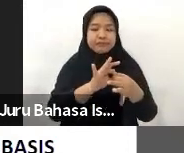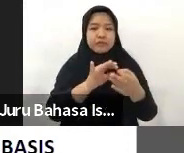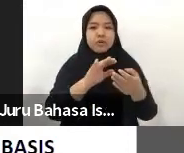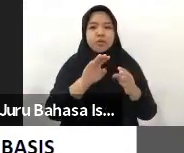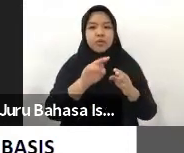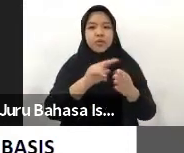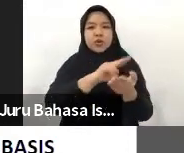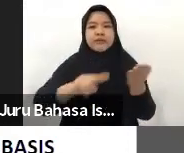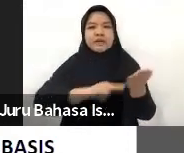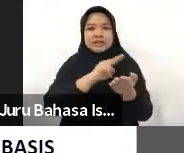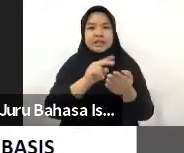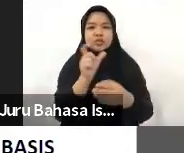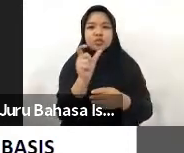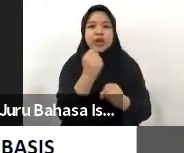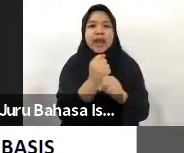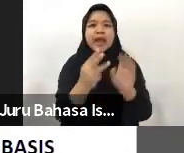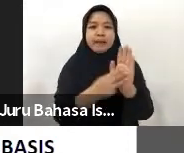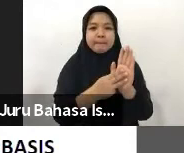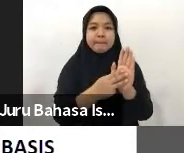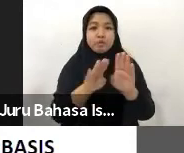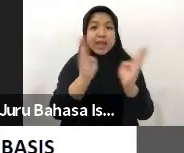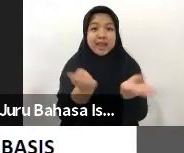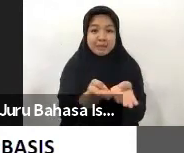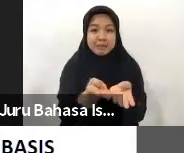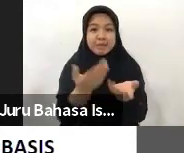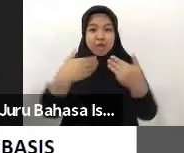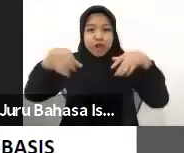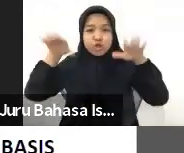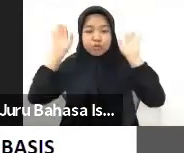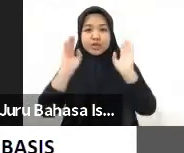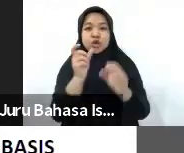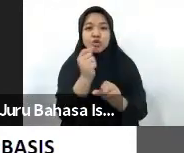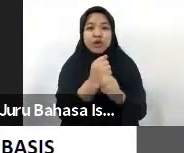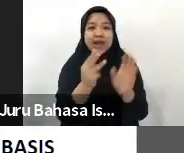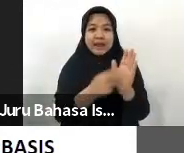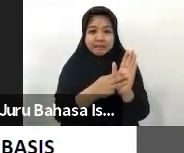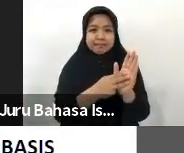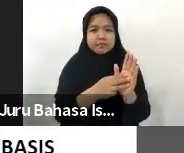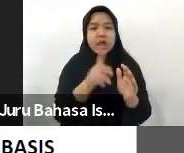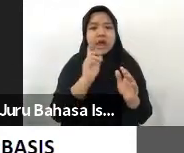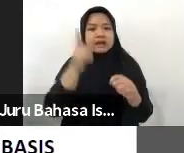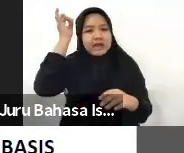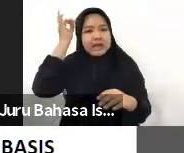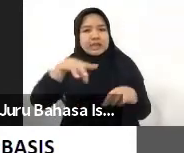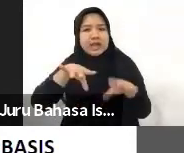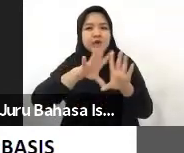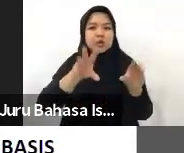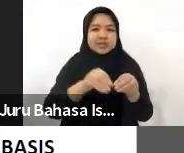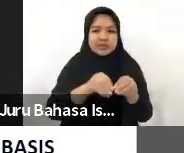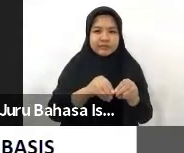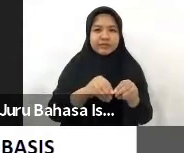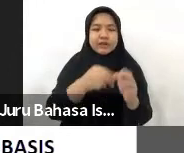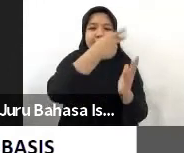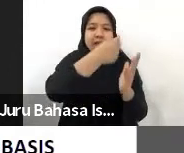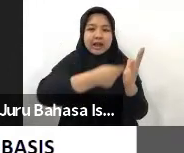dan keluarga alumni Universitas Gadjah Mada untuk menerapkan desa inklusif dengan anggaran yang dikelola bukan dari kami.